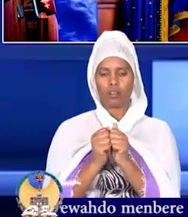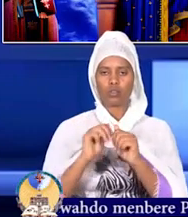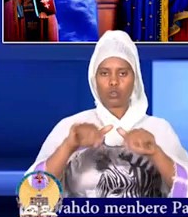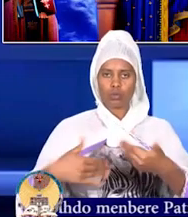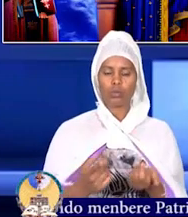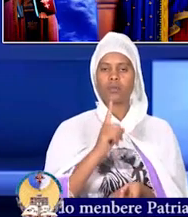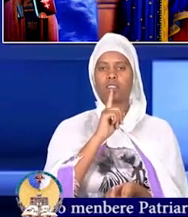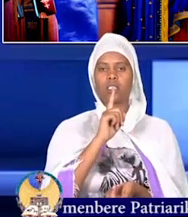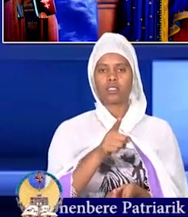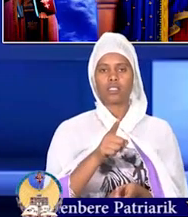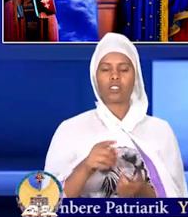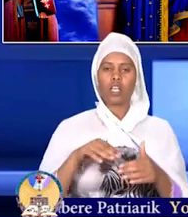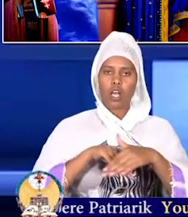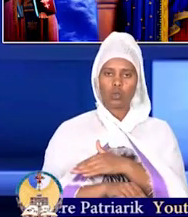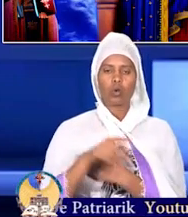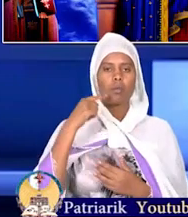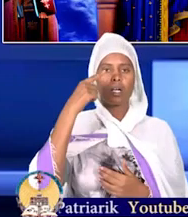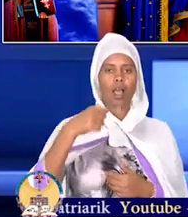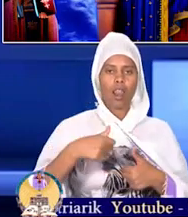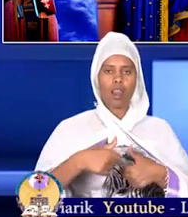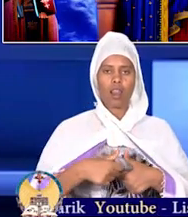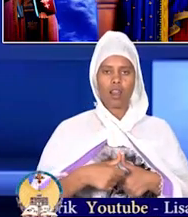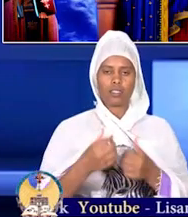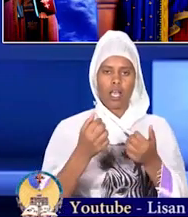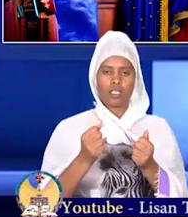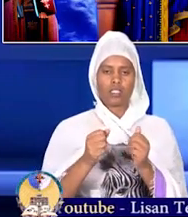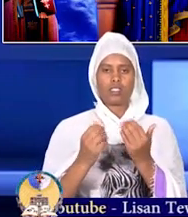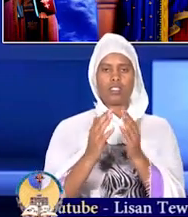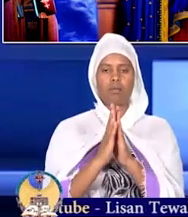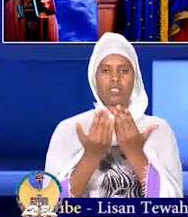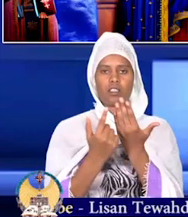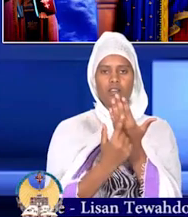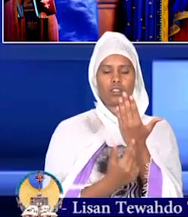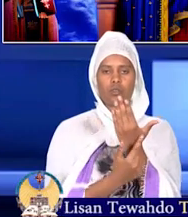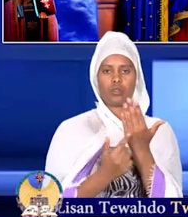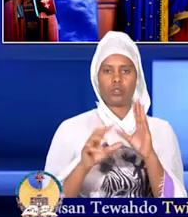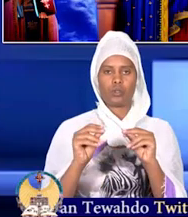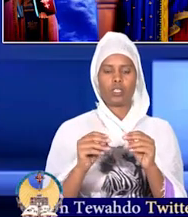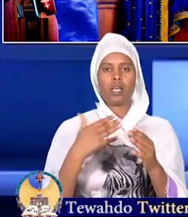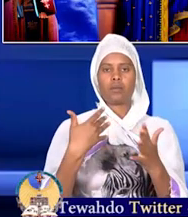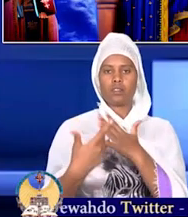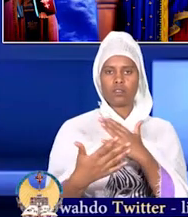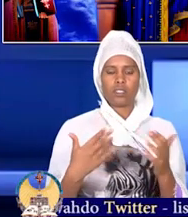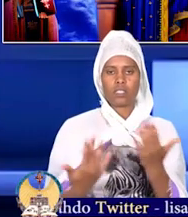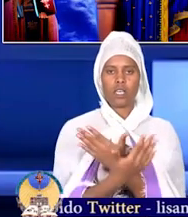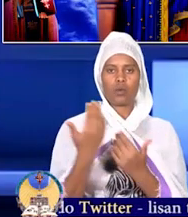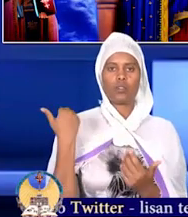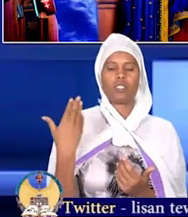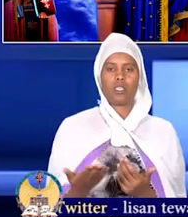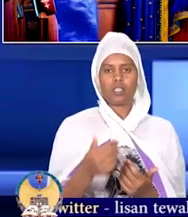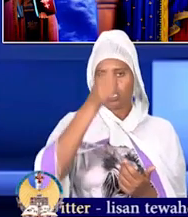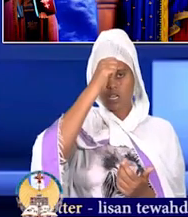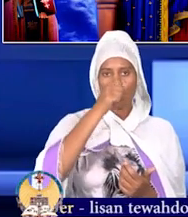ዝነግሮም ነገራት ዝህቦም ትእዛዛት ዝኣትወሎም ቃል ኪዳን ዝሓዘ ቅዱስ መፅሓፍና እዩ። ኣብ ዘፍጥረት